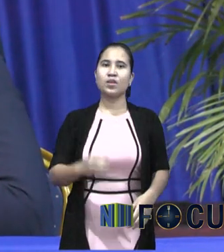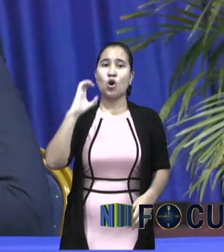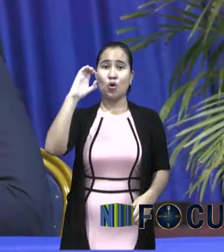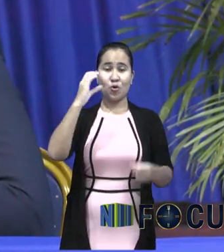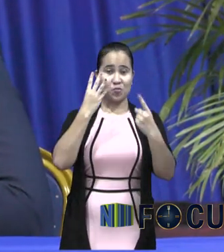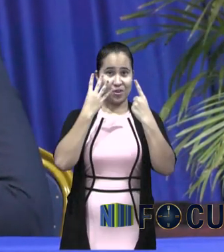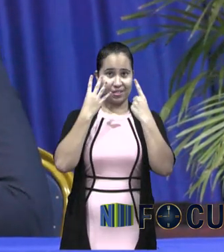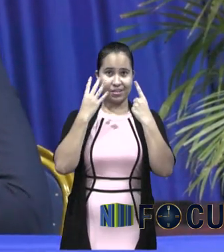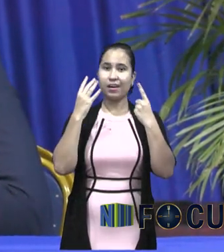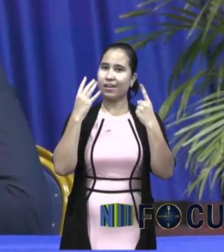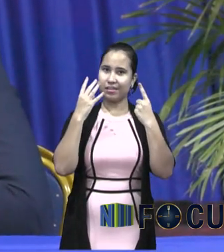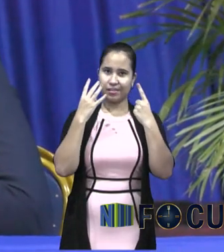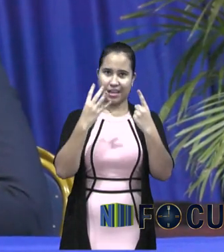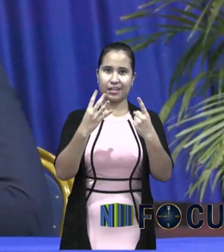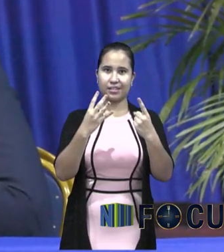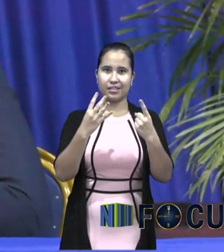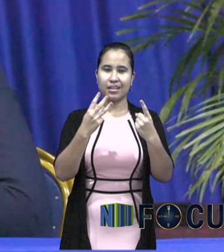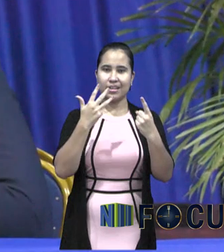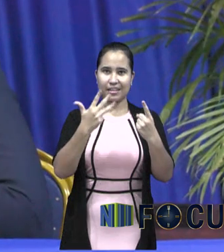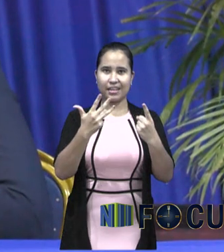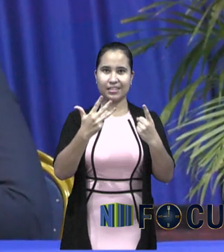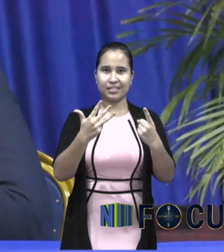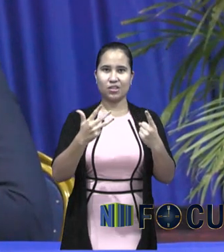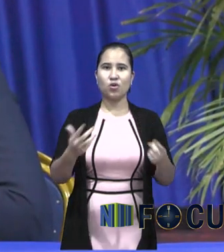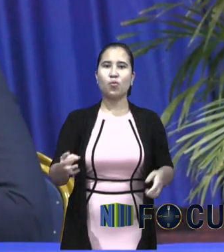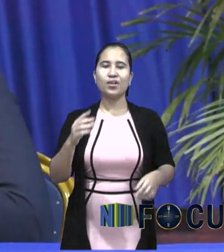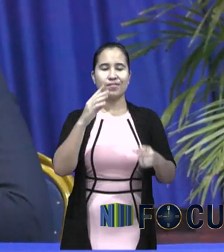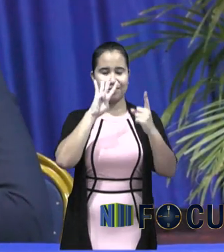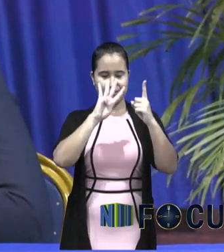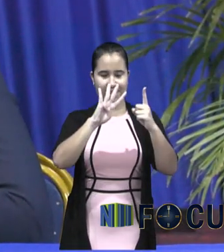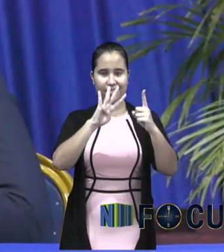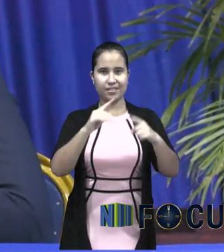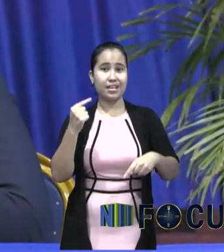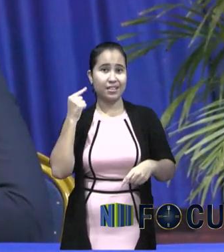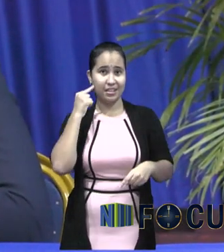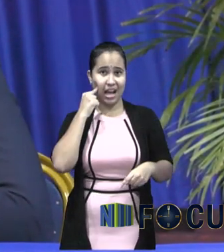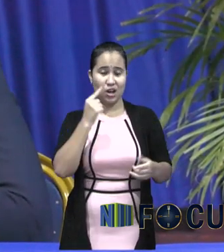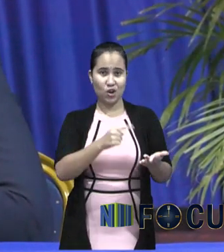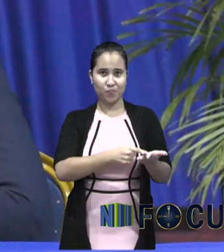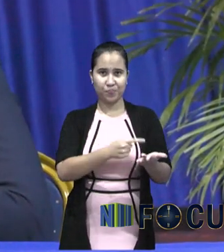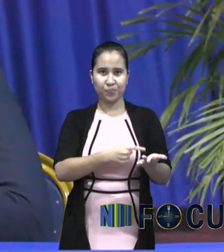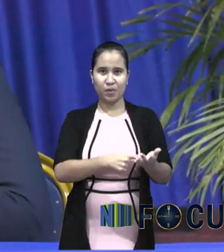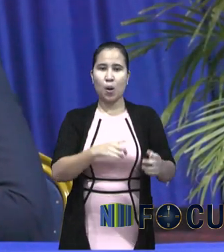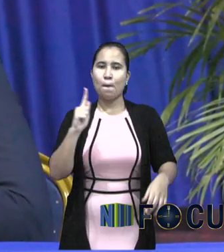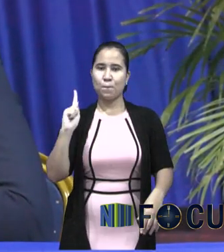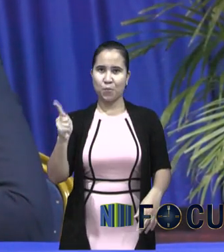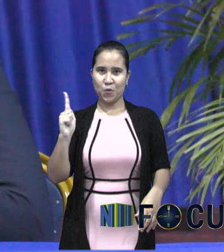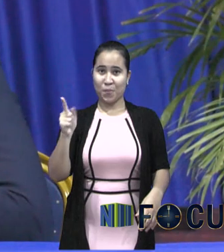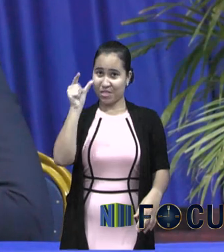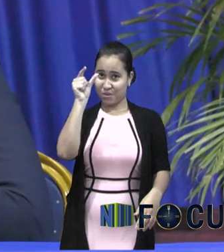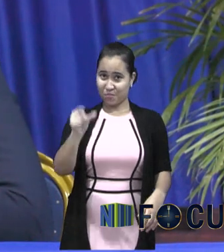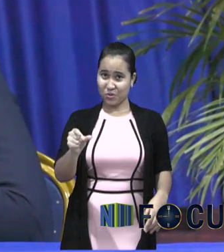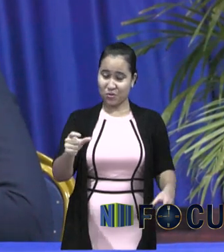14 dagen gehanteerd op basis van die incubatieperiode. Het moment dat iemand contact heeft gehad met een